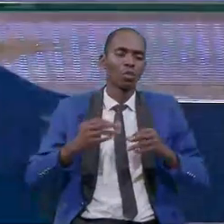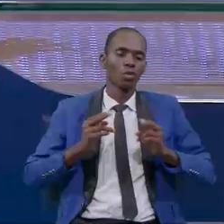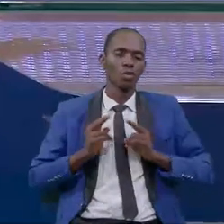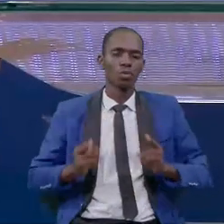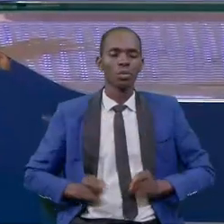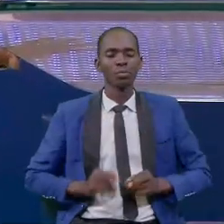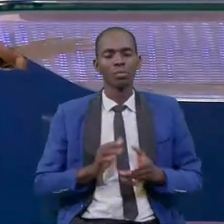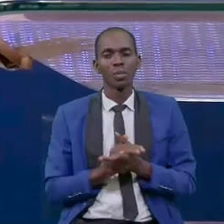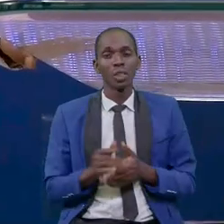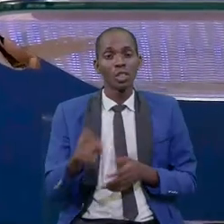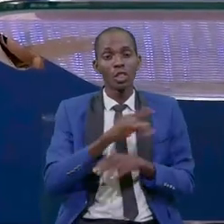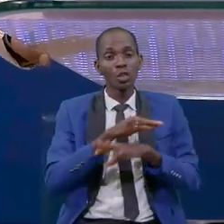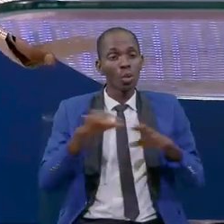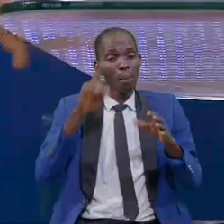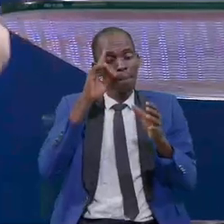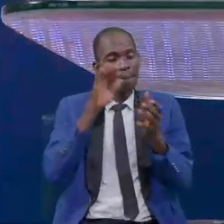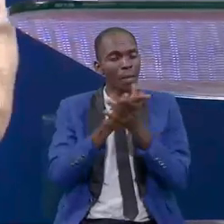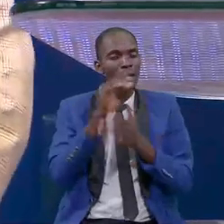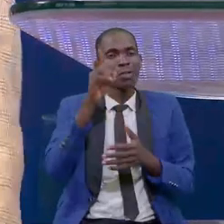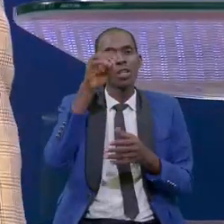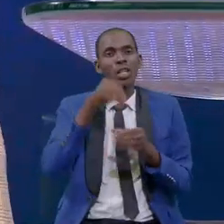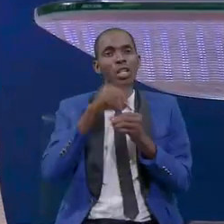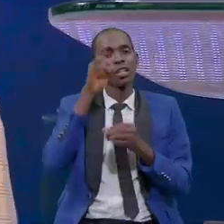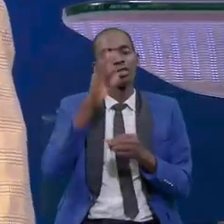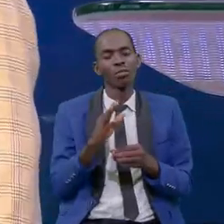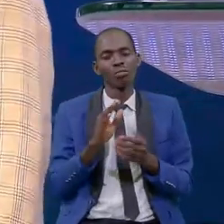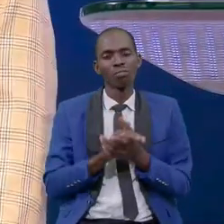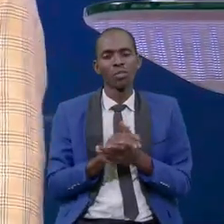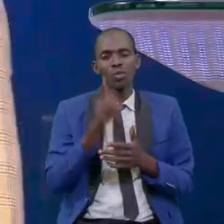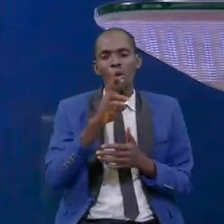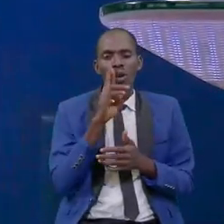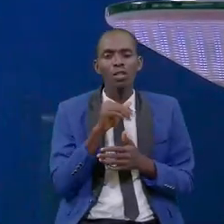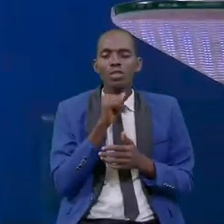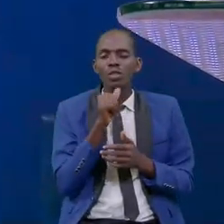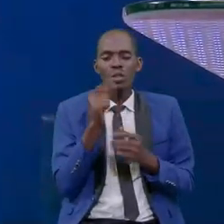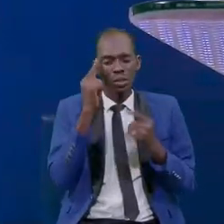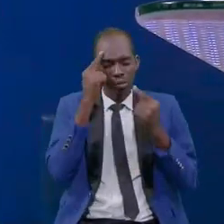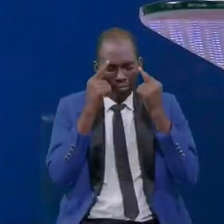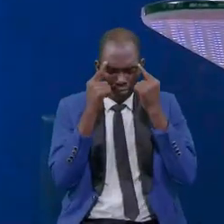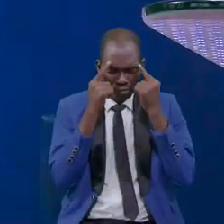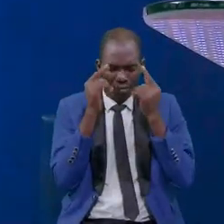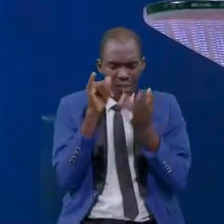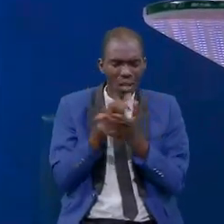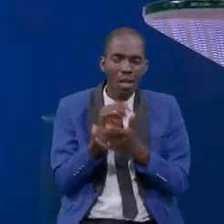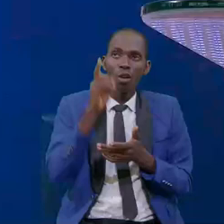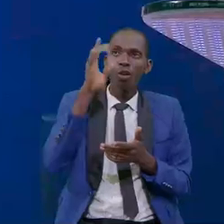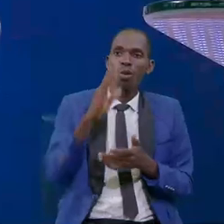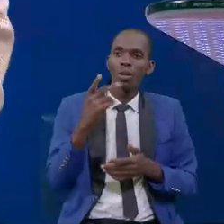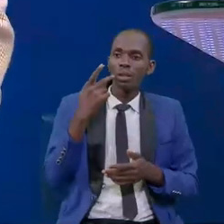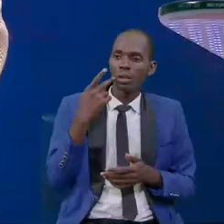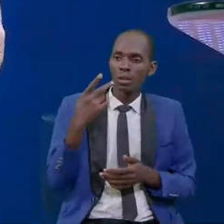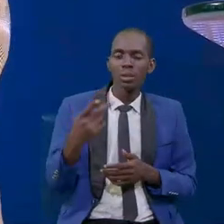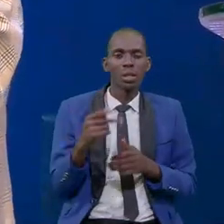Dieu. Dieu n'est pas dans vos pensées. Vous ne pensez pas que Dieu voit tout